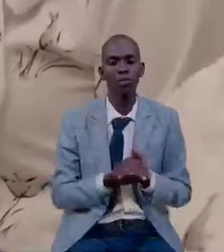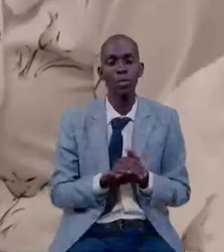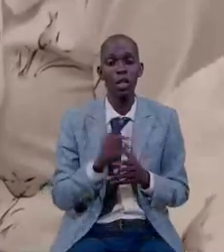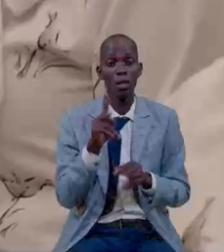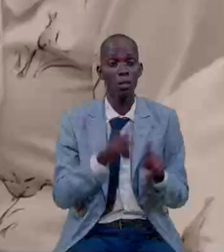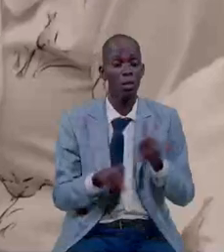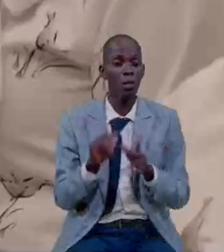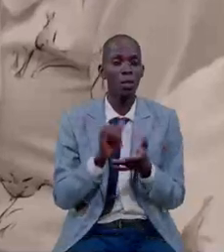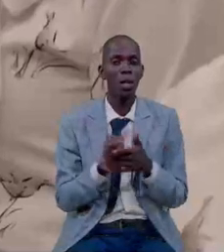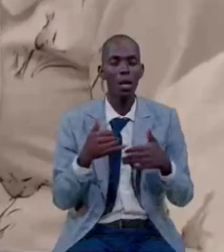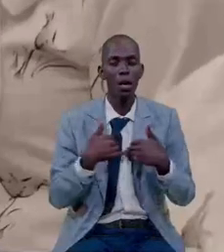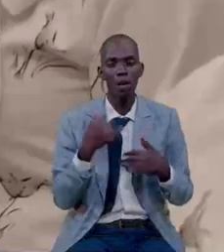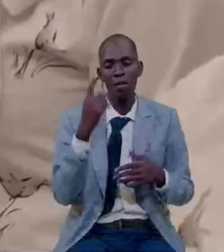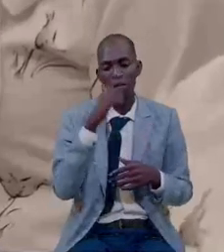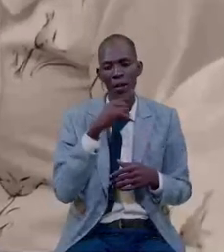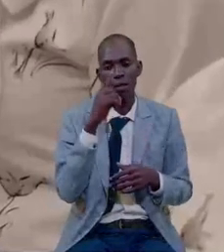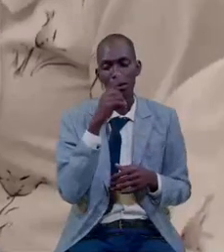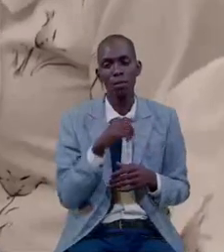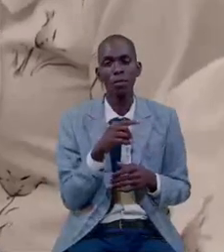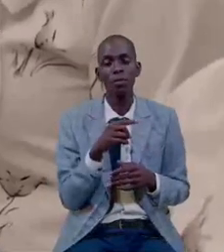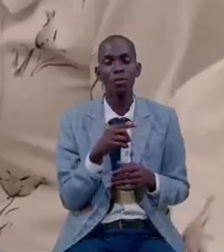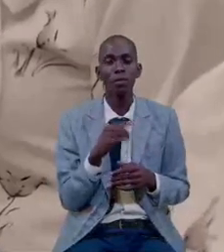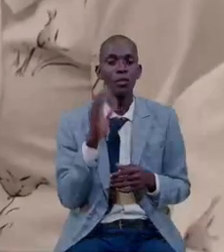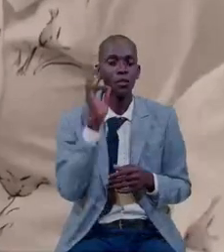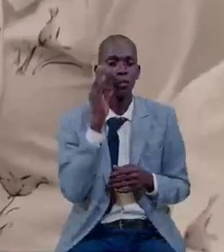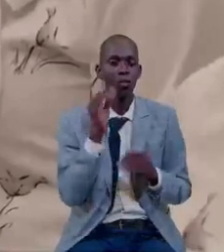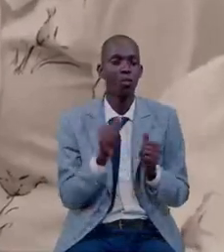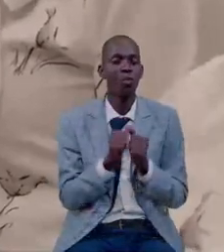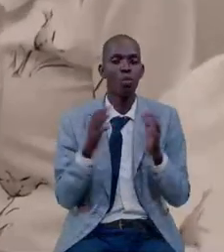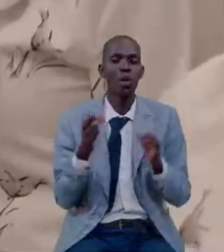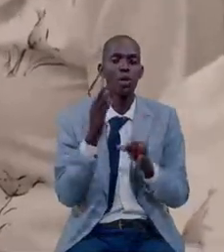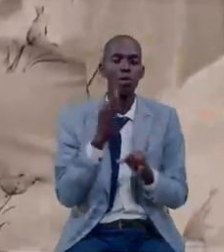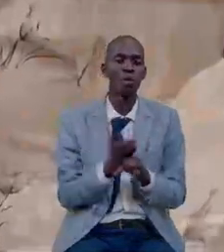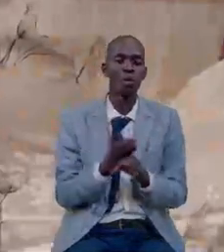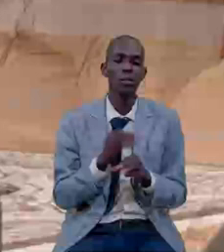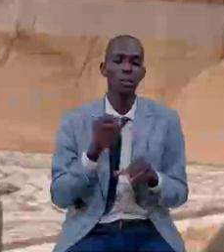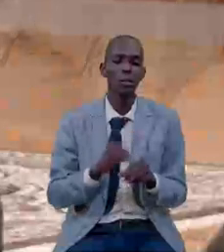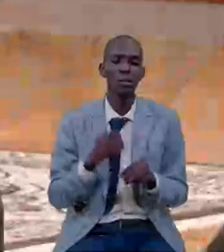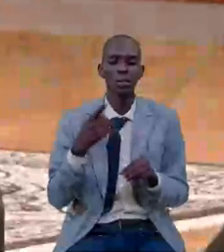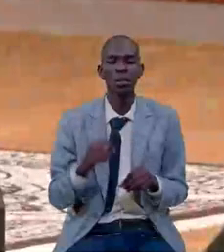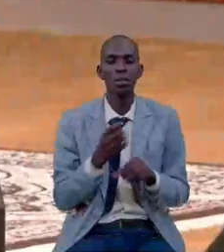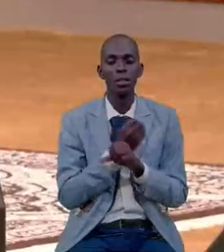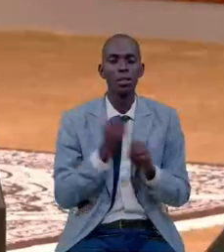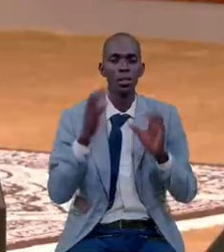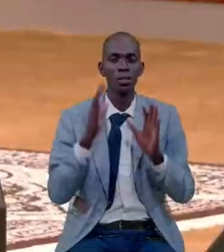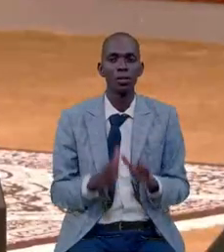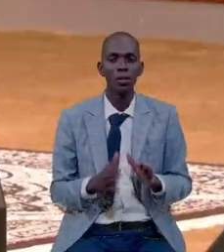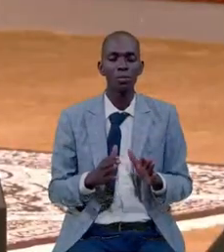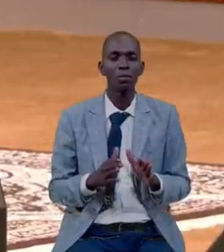ont des fruits superficiels sans la foi en le Sauveur.